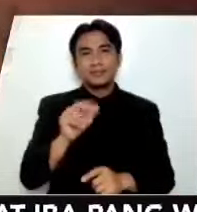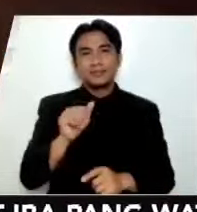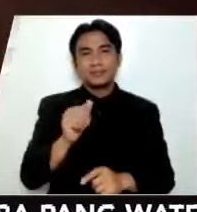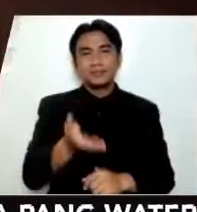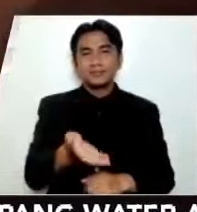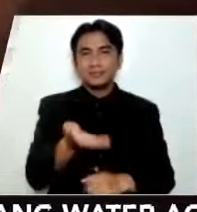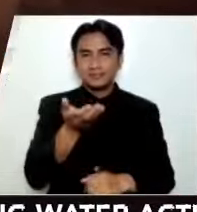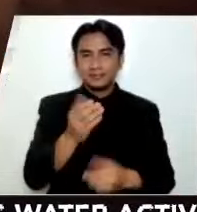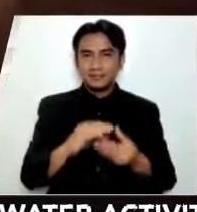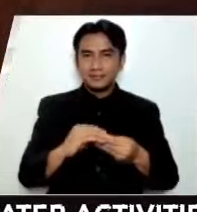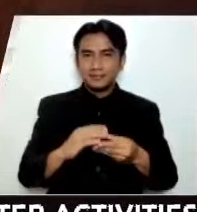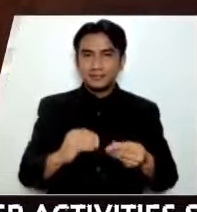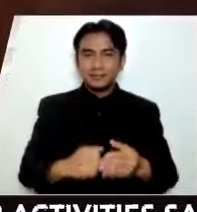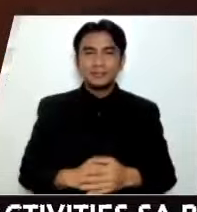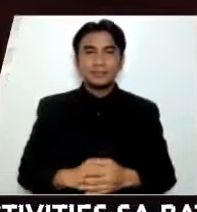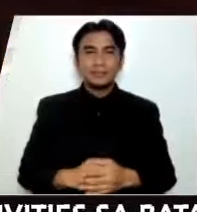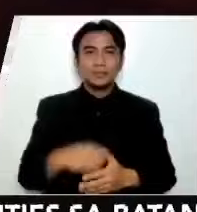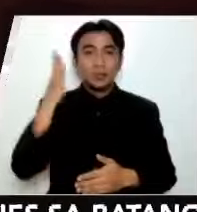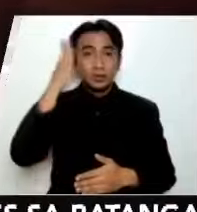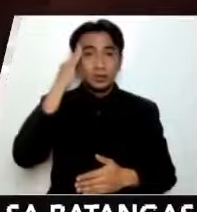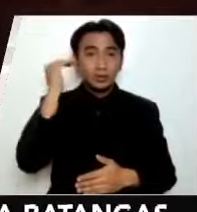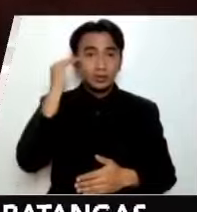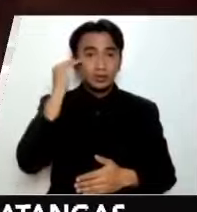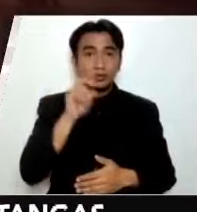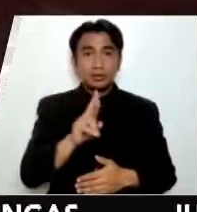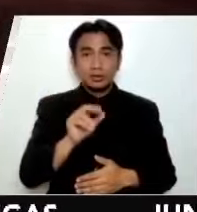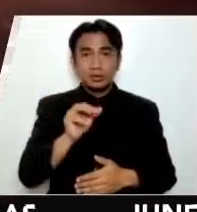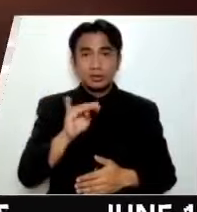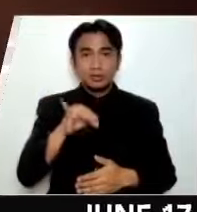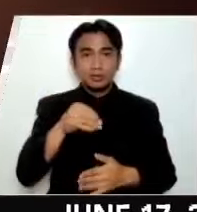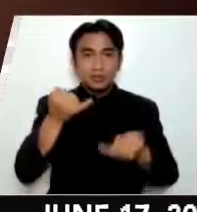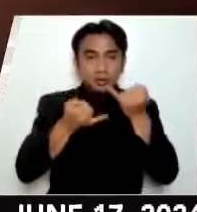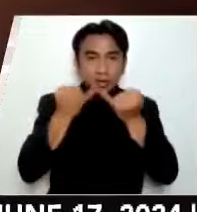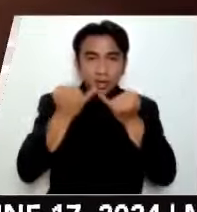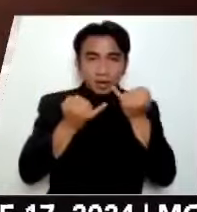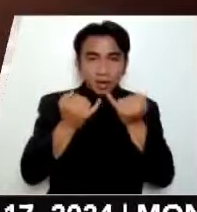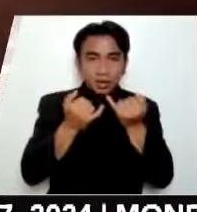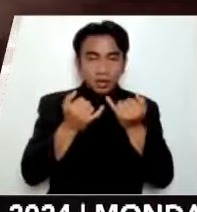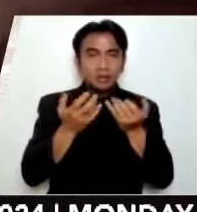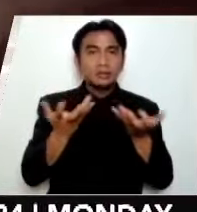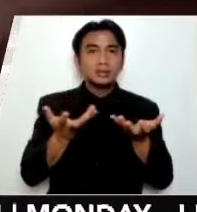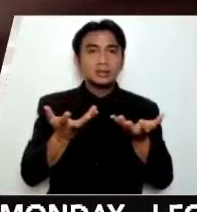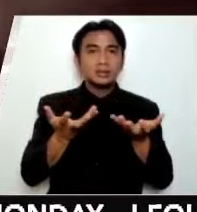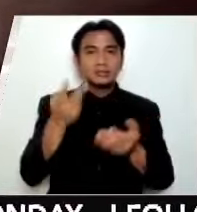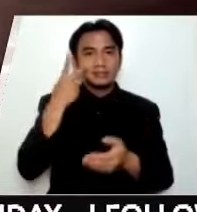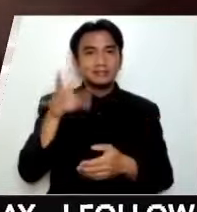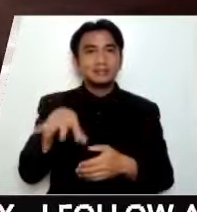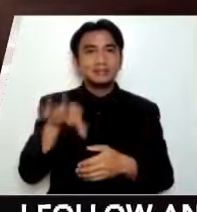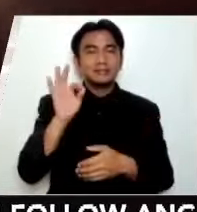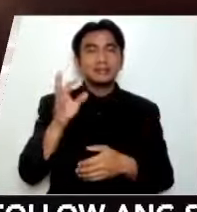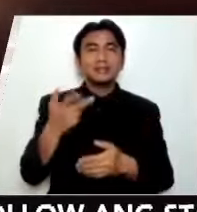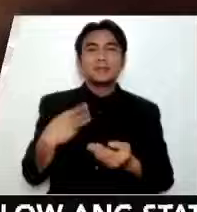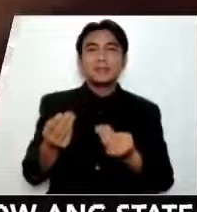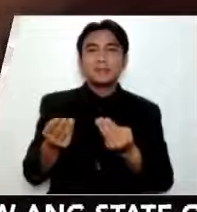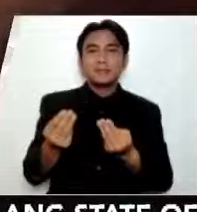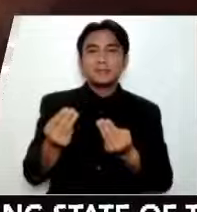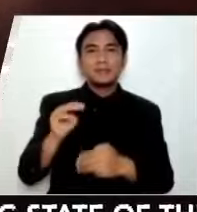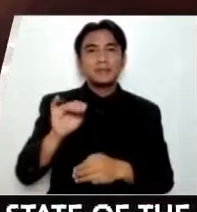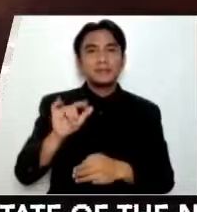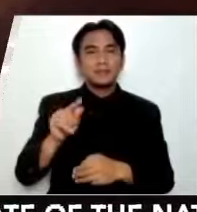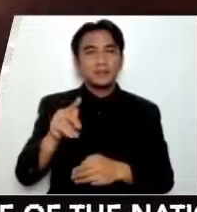Kung Korean ramen ang hilig, may self-made ramyeon bar sa Malate, Manila. Ikaw mismo ang